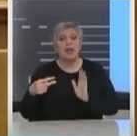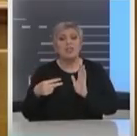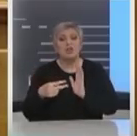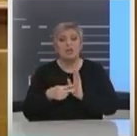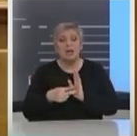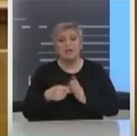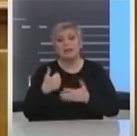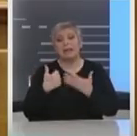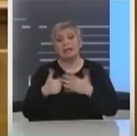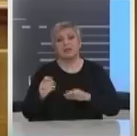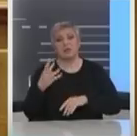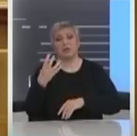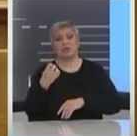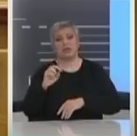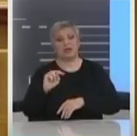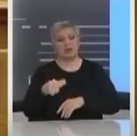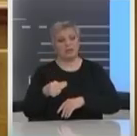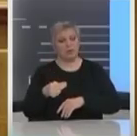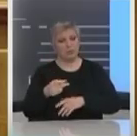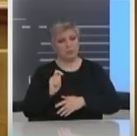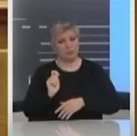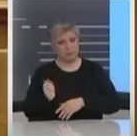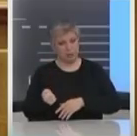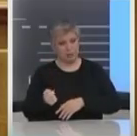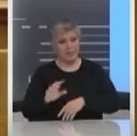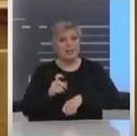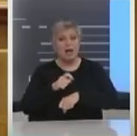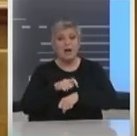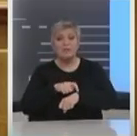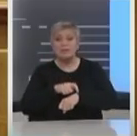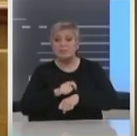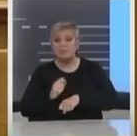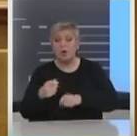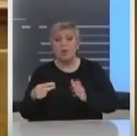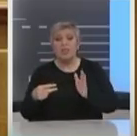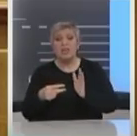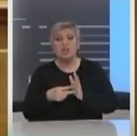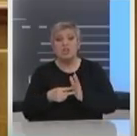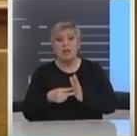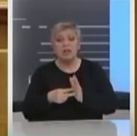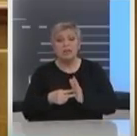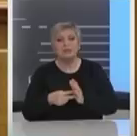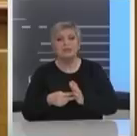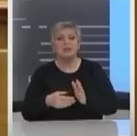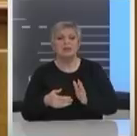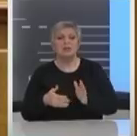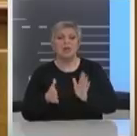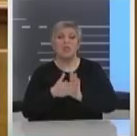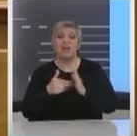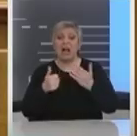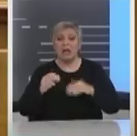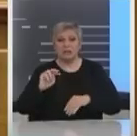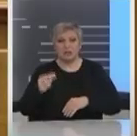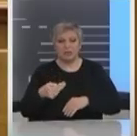2.640 ευρώ. Σήμερα θα πάρει 2.016 ευρώ, χάνει δηλαδή το